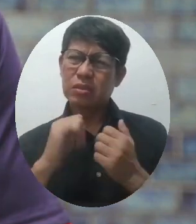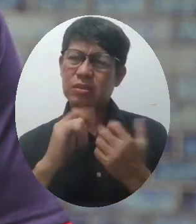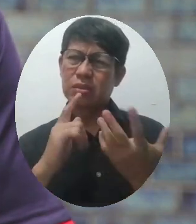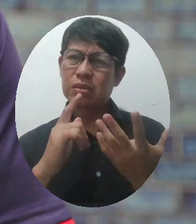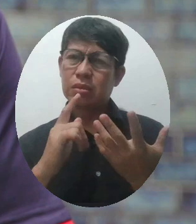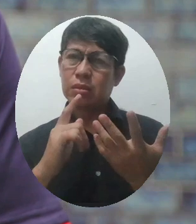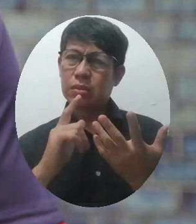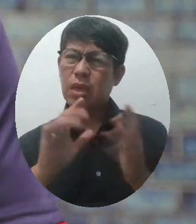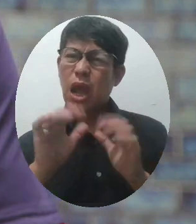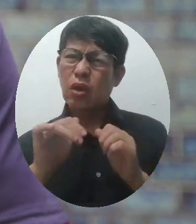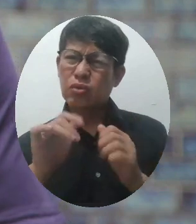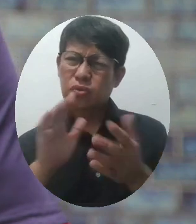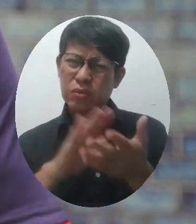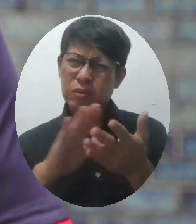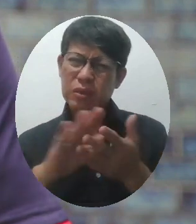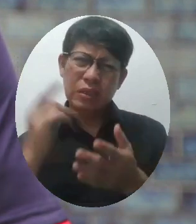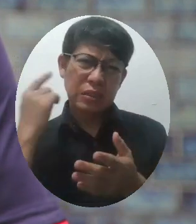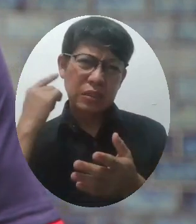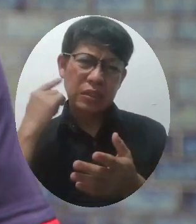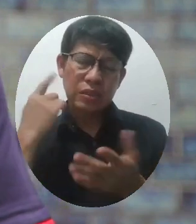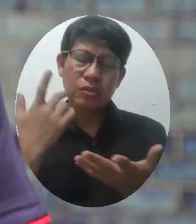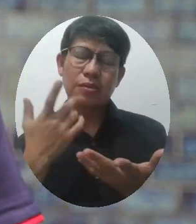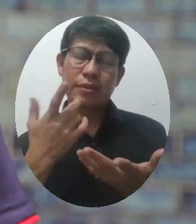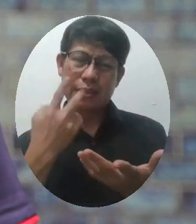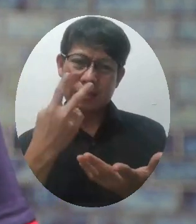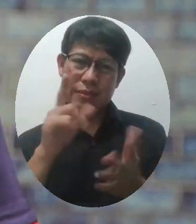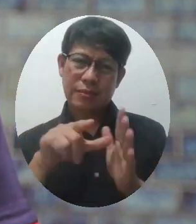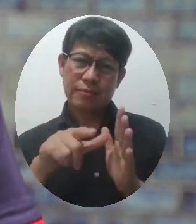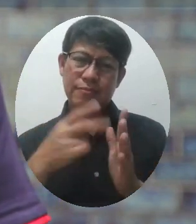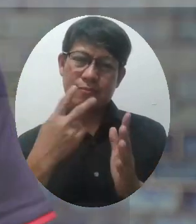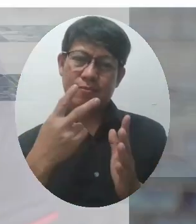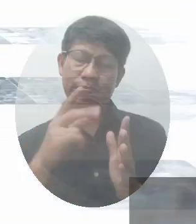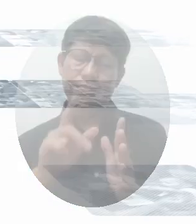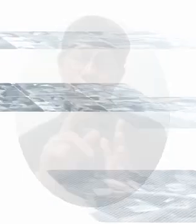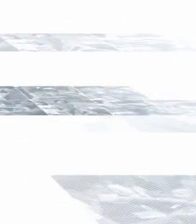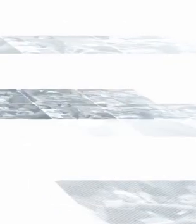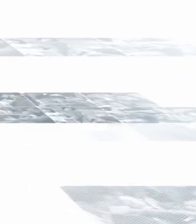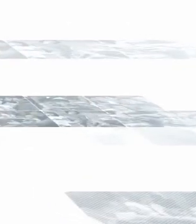tenga? Alamin sa pagbabalik ng kapwa ko mahal ko.